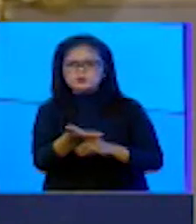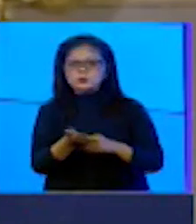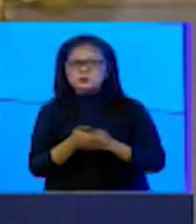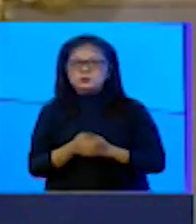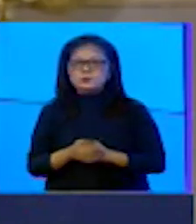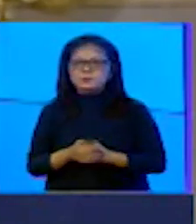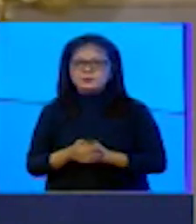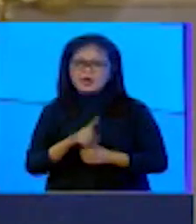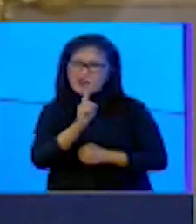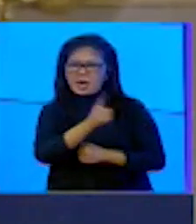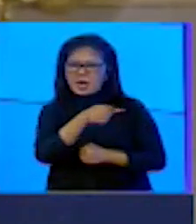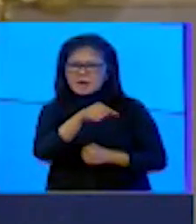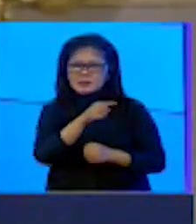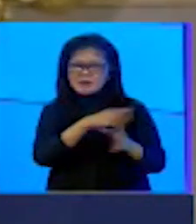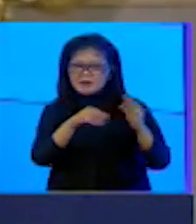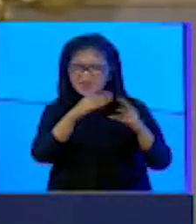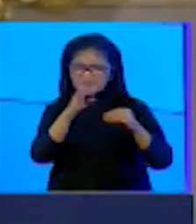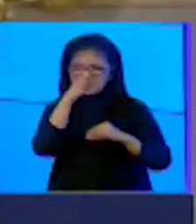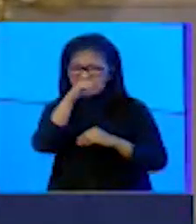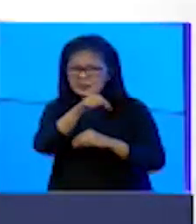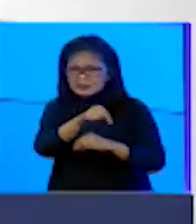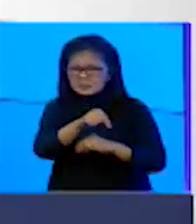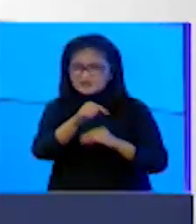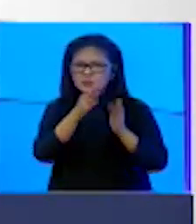rapat hari ini secara khusus.